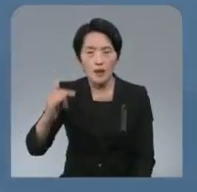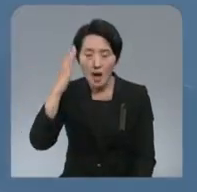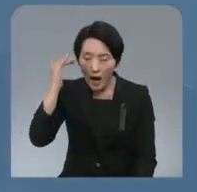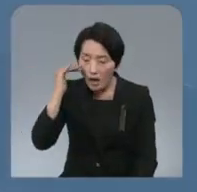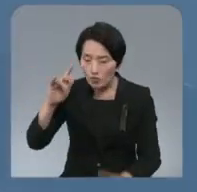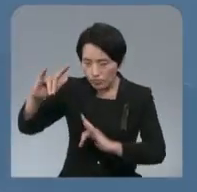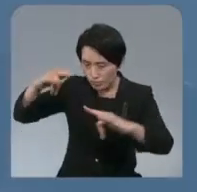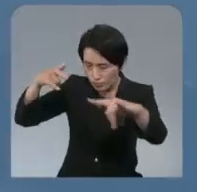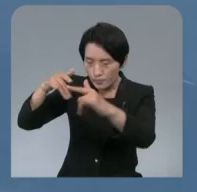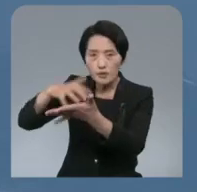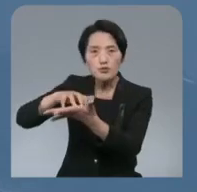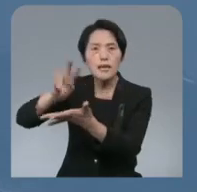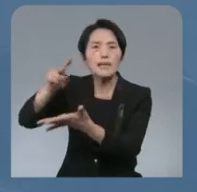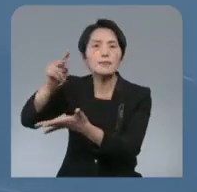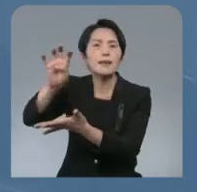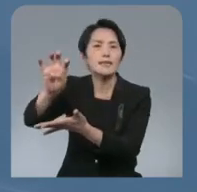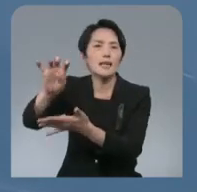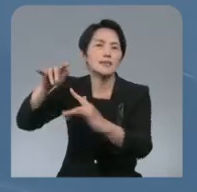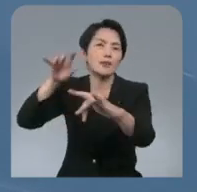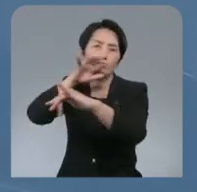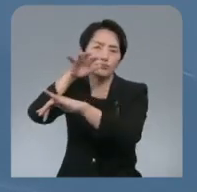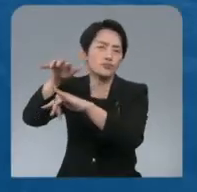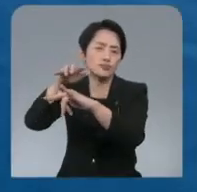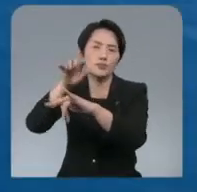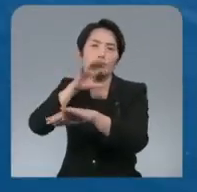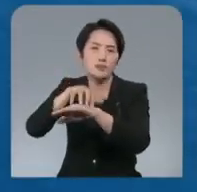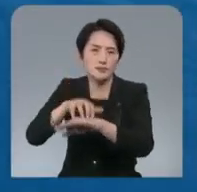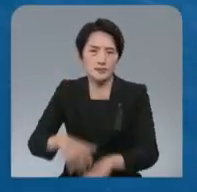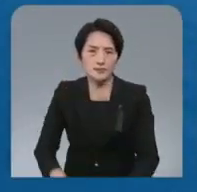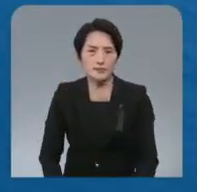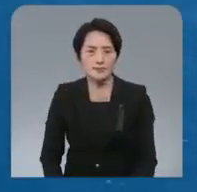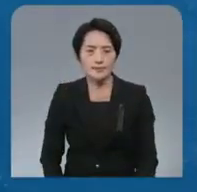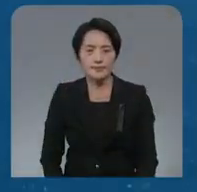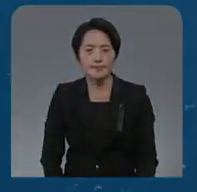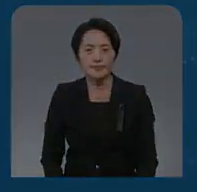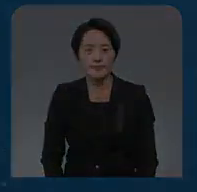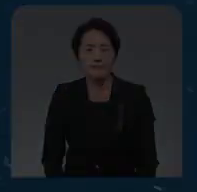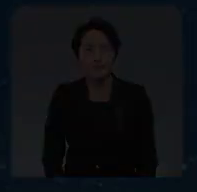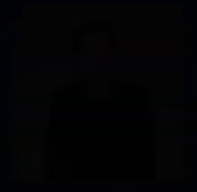考虑采取更进一步的下一阶段措施，暗示武力挑衅的可能性。